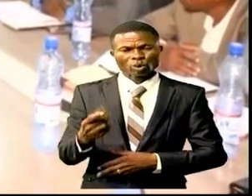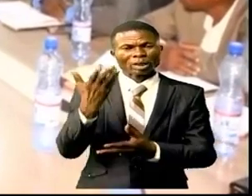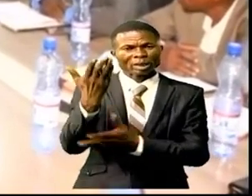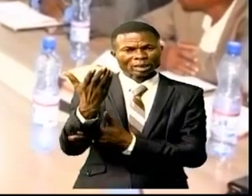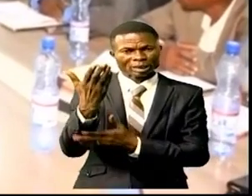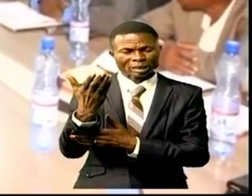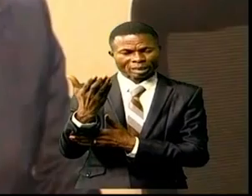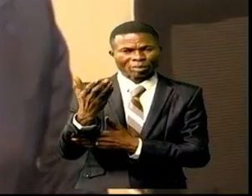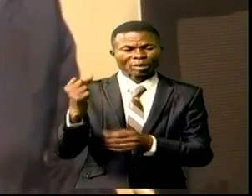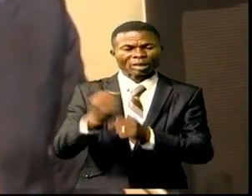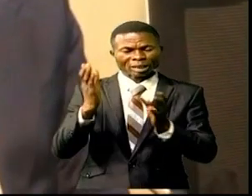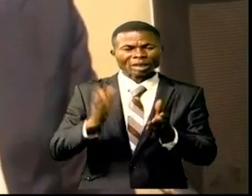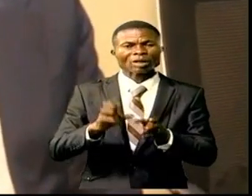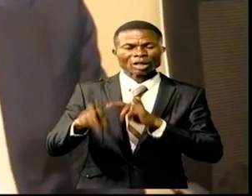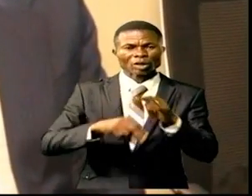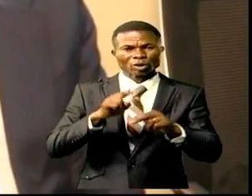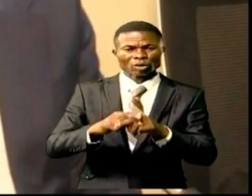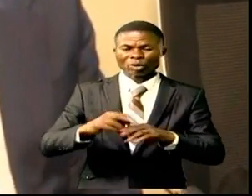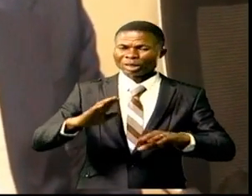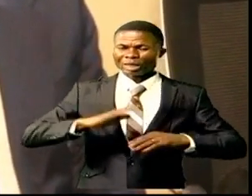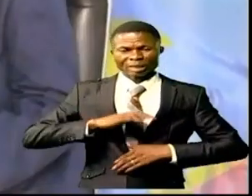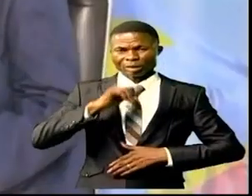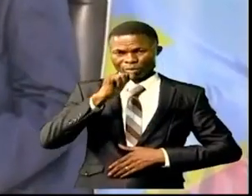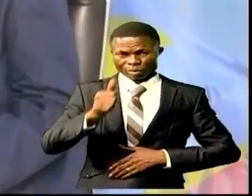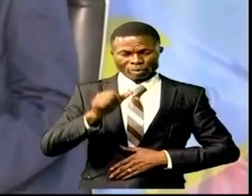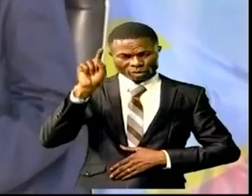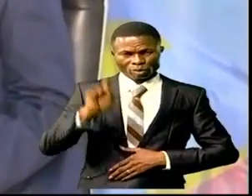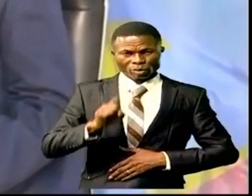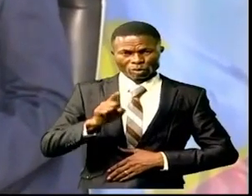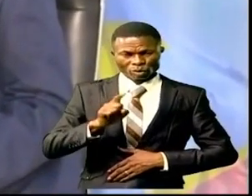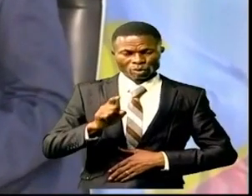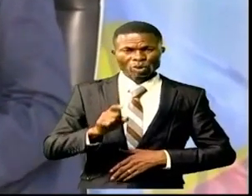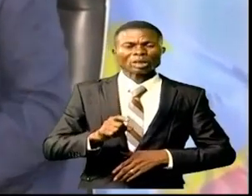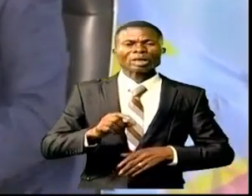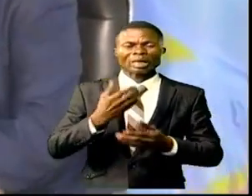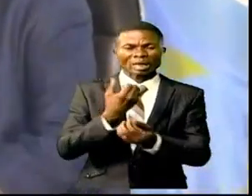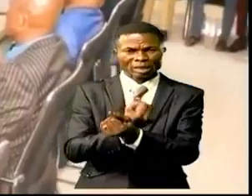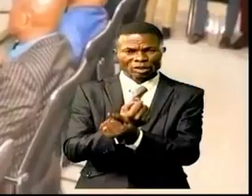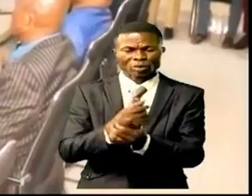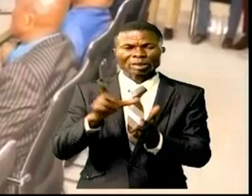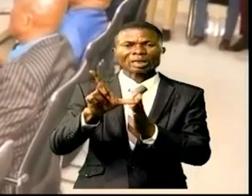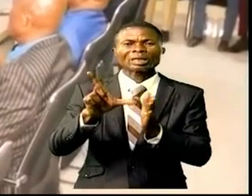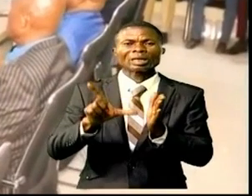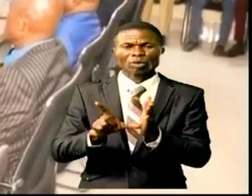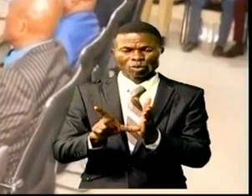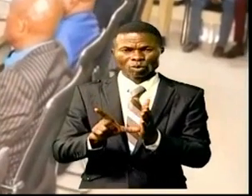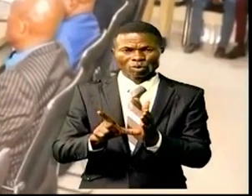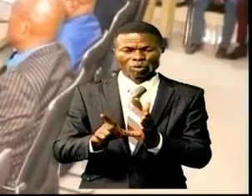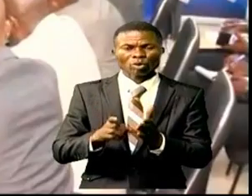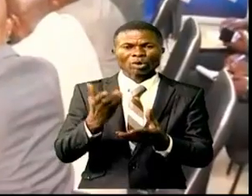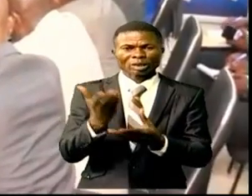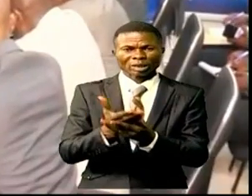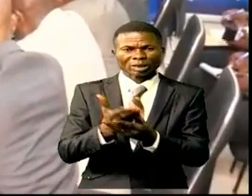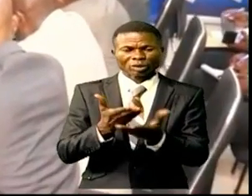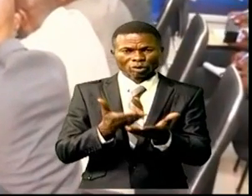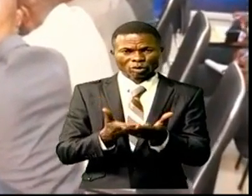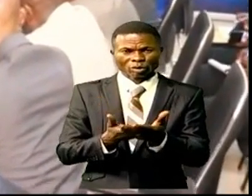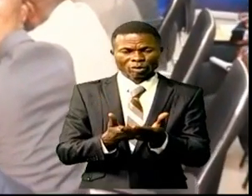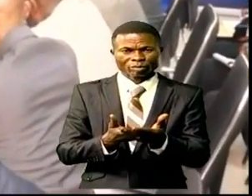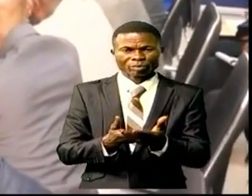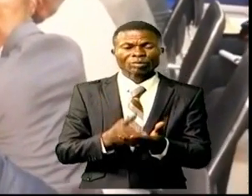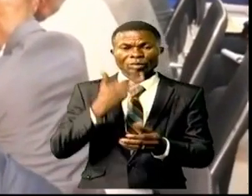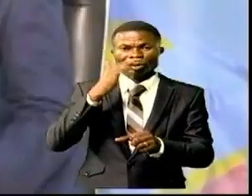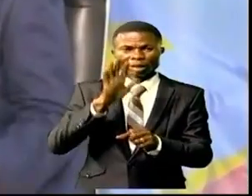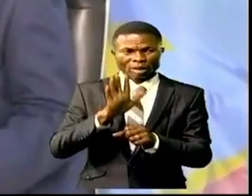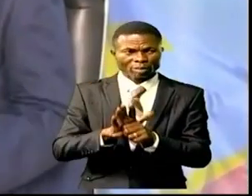sont logiques en cas d'insatisfaction, mais cela doit se faire dans le strict respect des textes qui leur sont régis, poursuit Fidèle Kiangi, qui promet